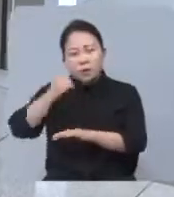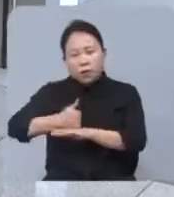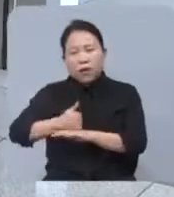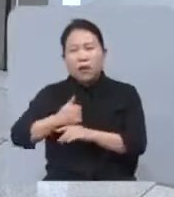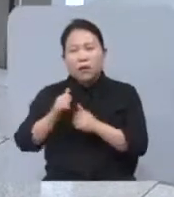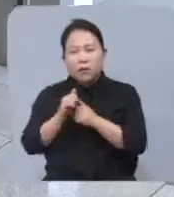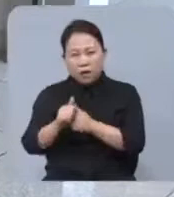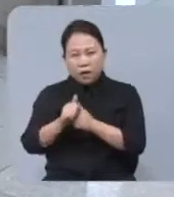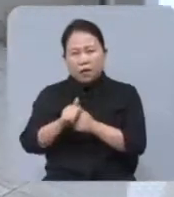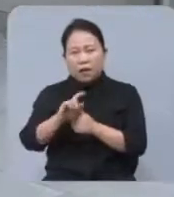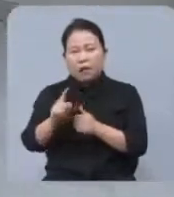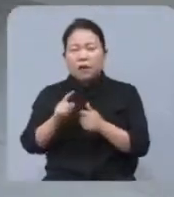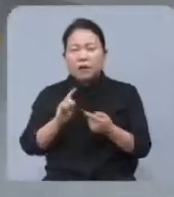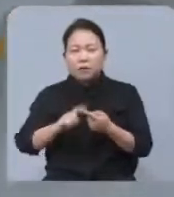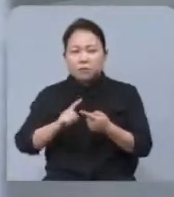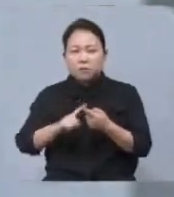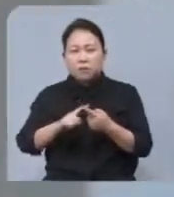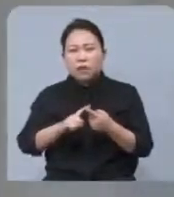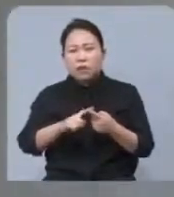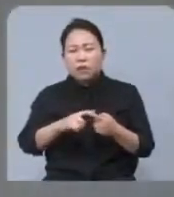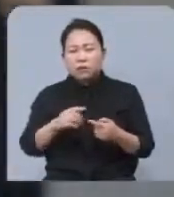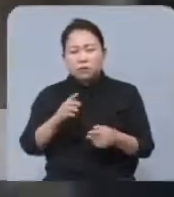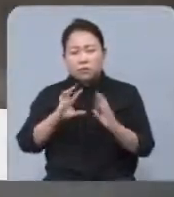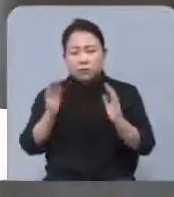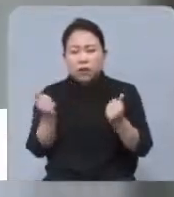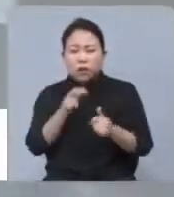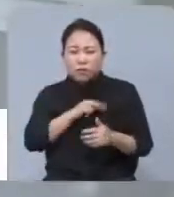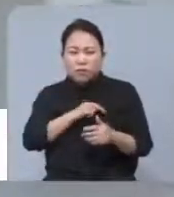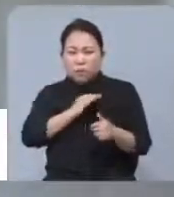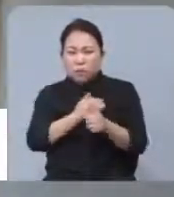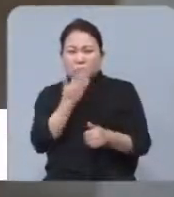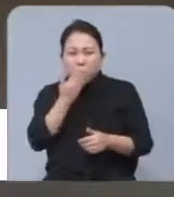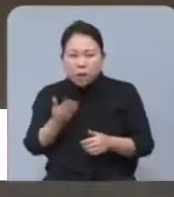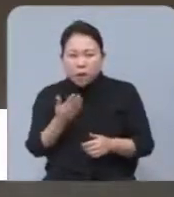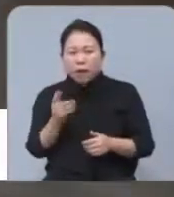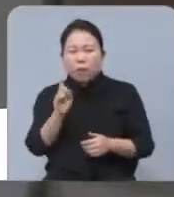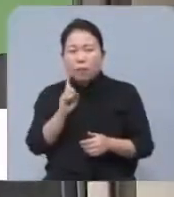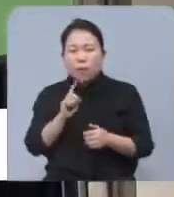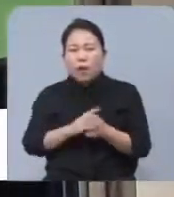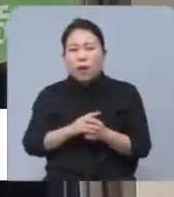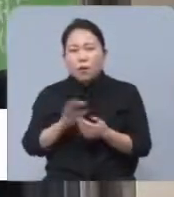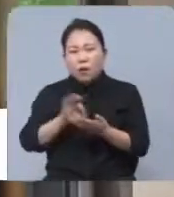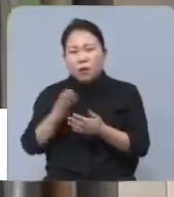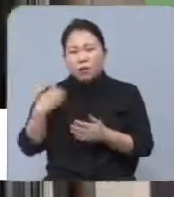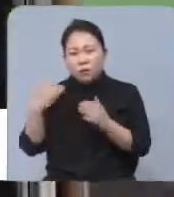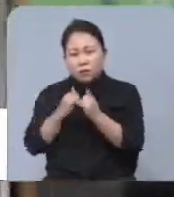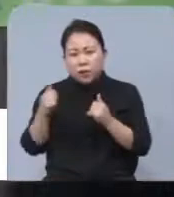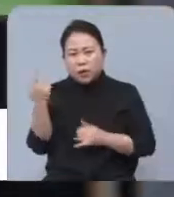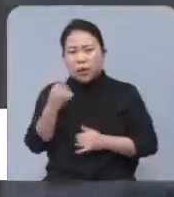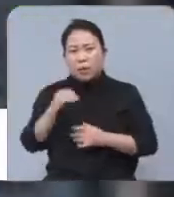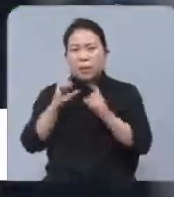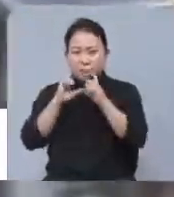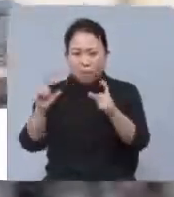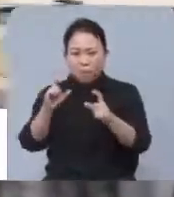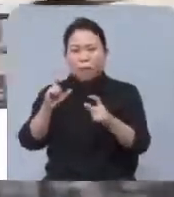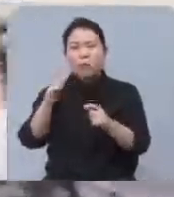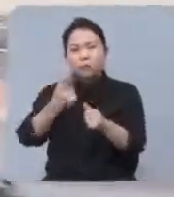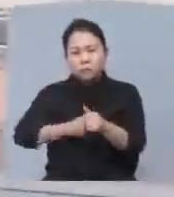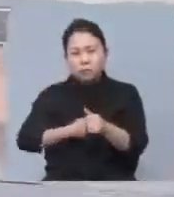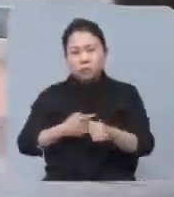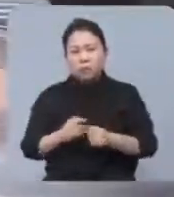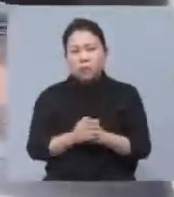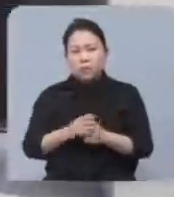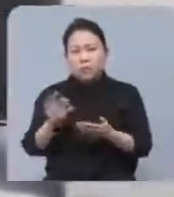정 의원 의 비위를 내부 고발한 회개 책임자에게 도 당선무효형 에 해당하는 벌금 1000만원이 선고됐다 이 때문입니다